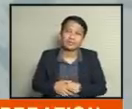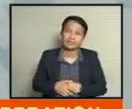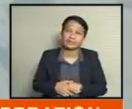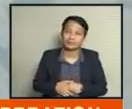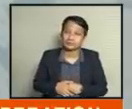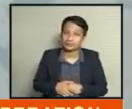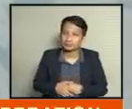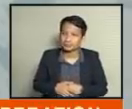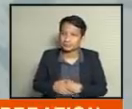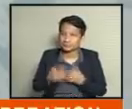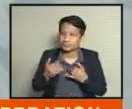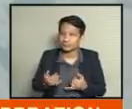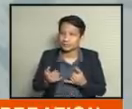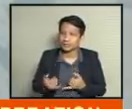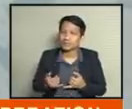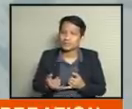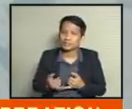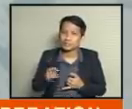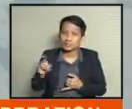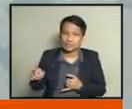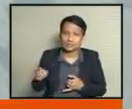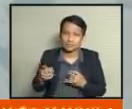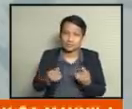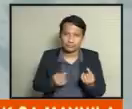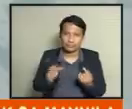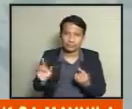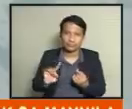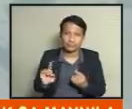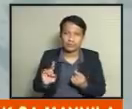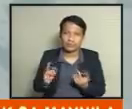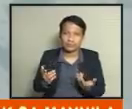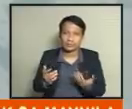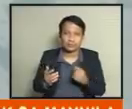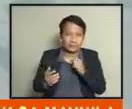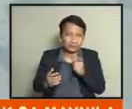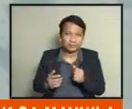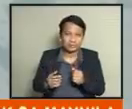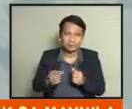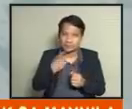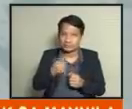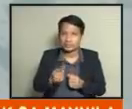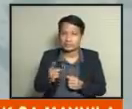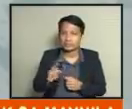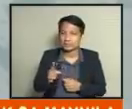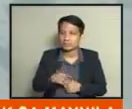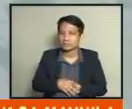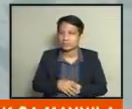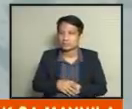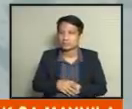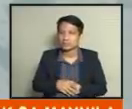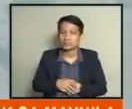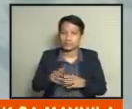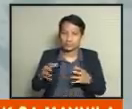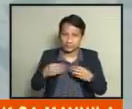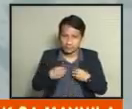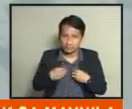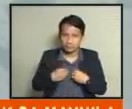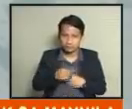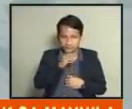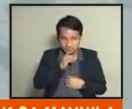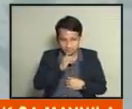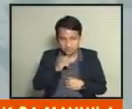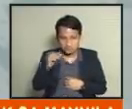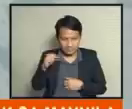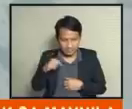Okay. Now, ang sisti, hindi na nga siya nagsalita. Short of parang inamin na rin niya, silent means